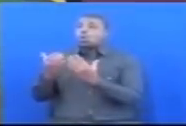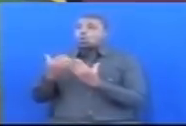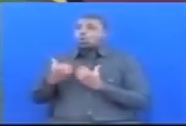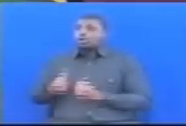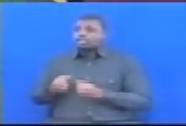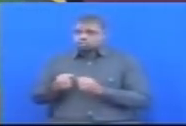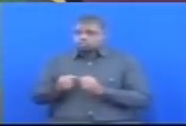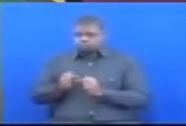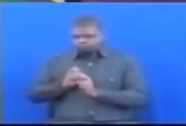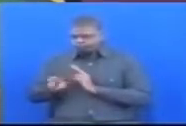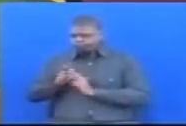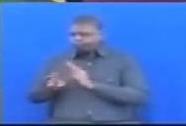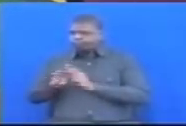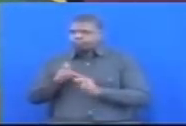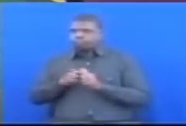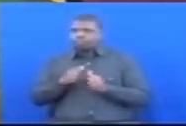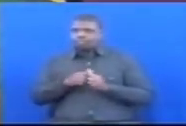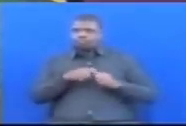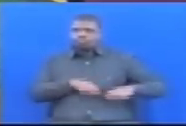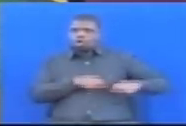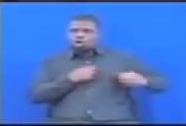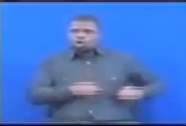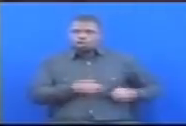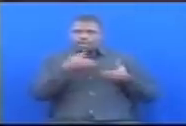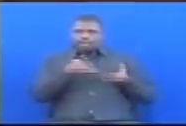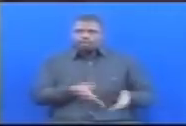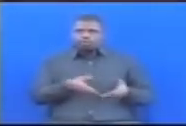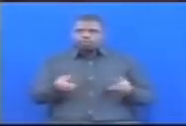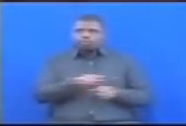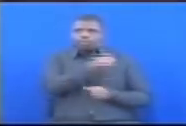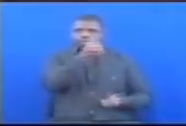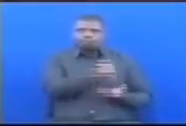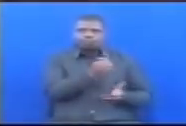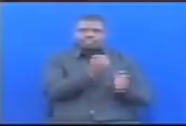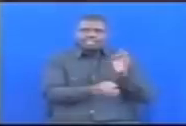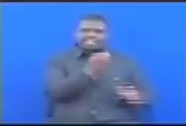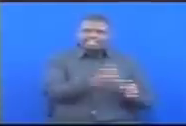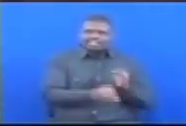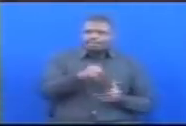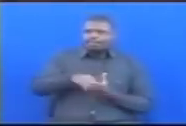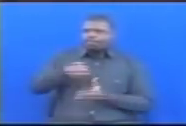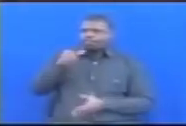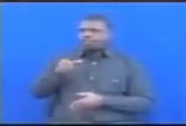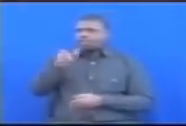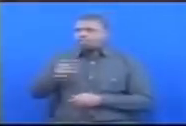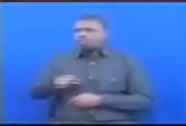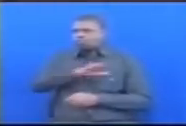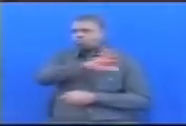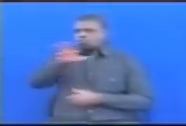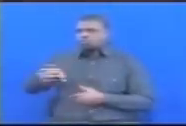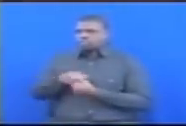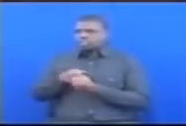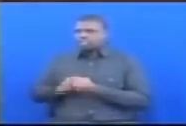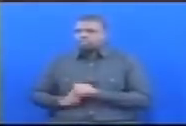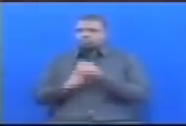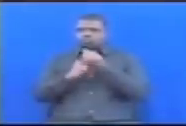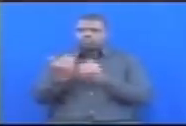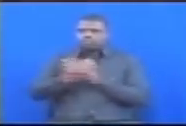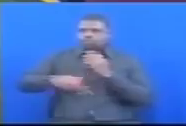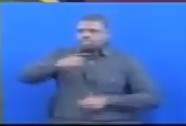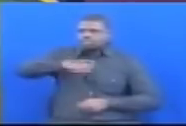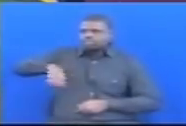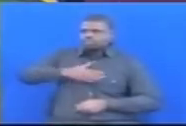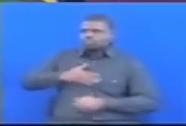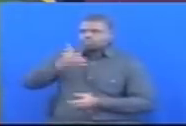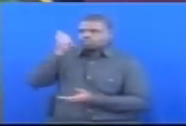kujadili kwa dhati mambo yatakayoletwa mbele yetu leo, ili tufanye maamuzi sahihi yenye mafaa kwa watu wote na ustawi wa nchi